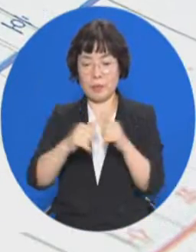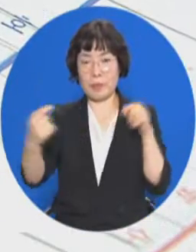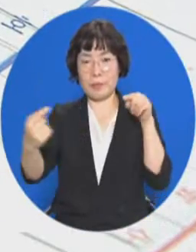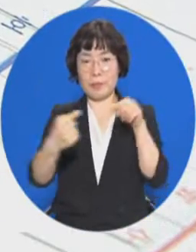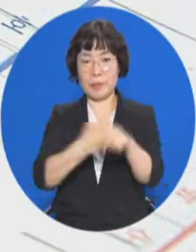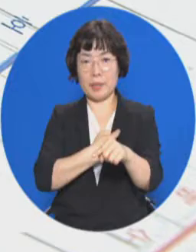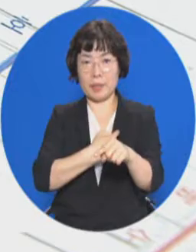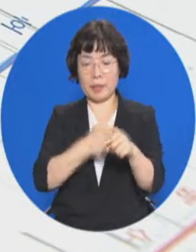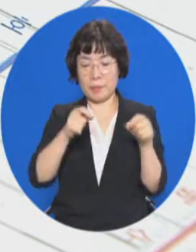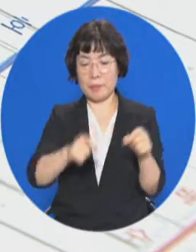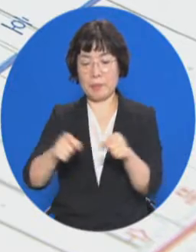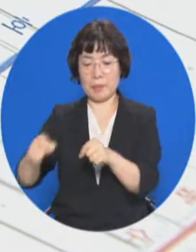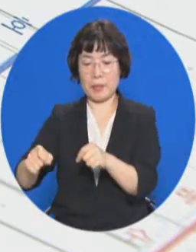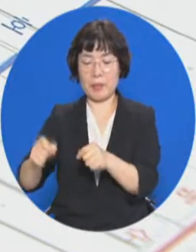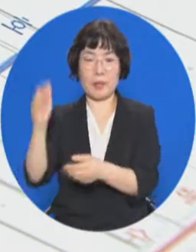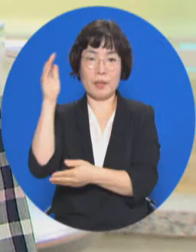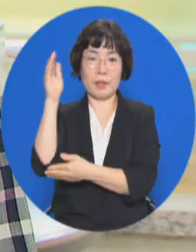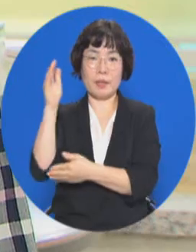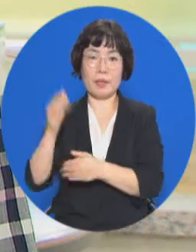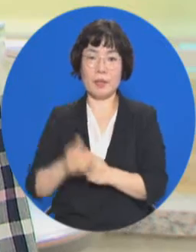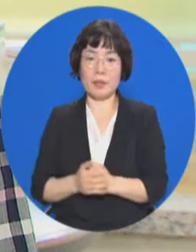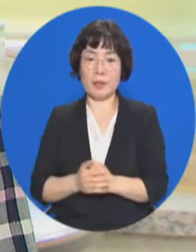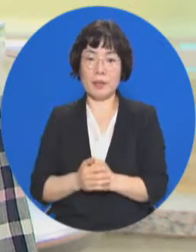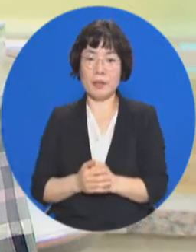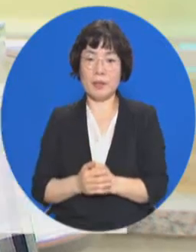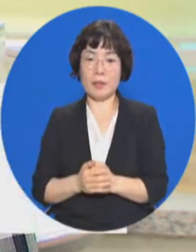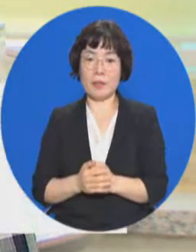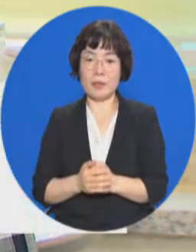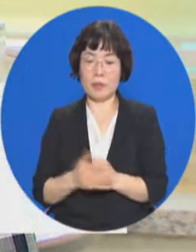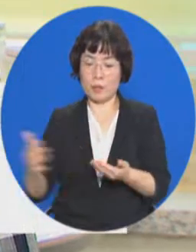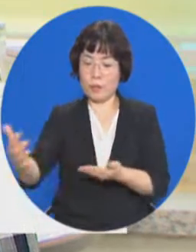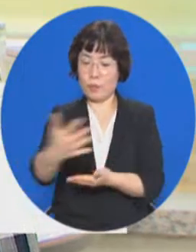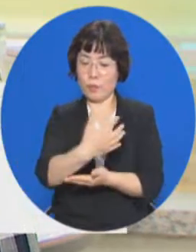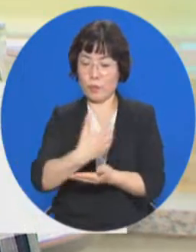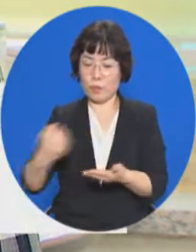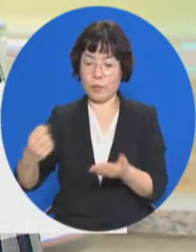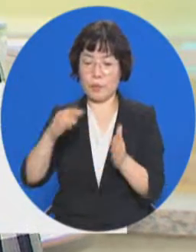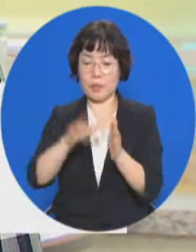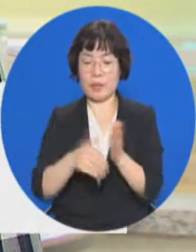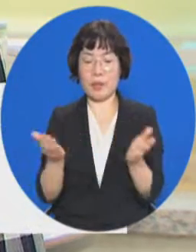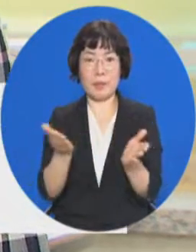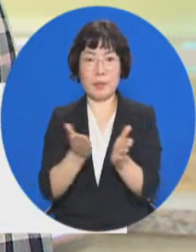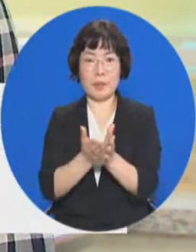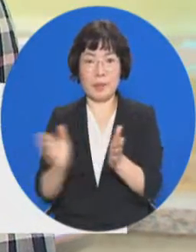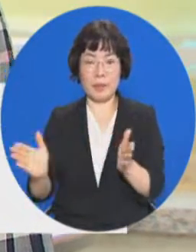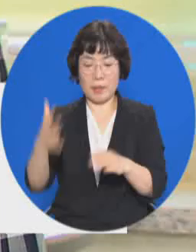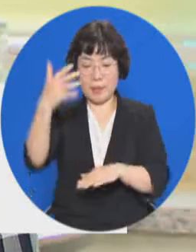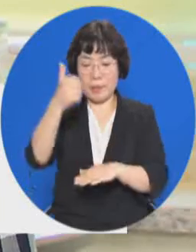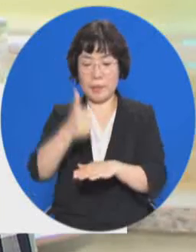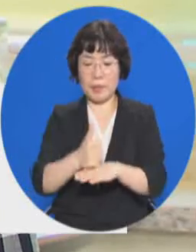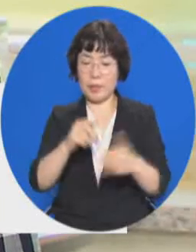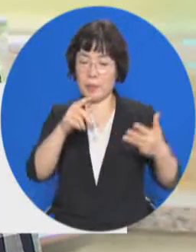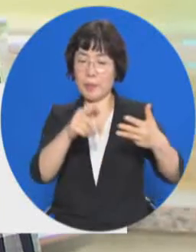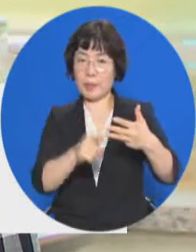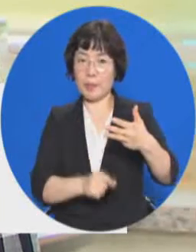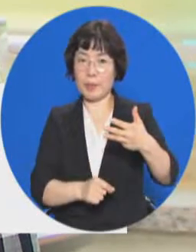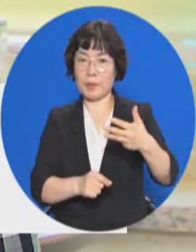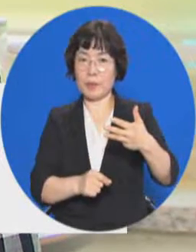엇갈리면서 지연됐다고 해명했습니다. 수확 시기가 맞지 않아서 최종적으로 8월